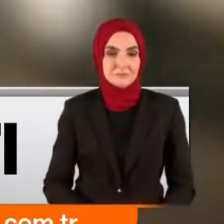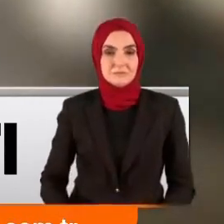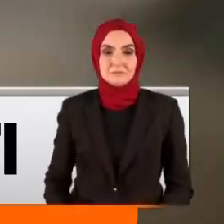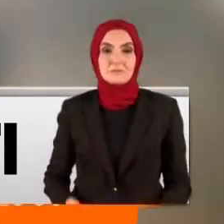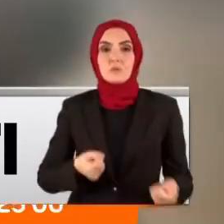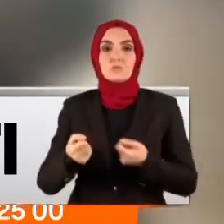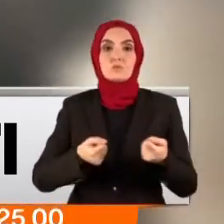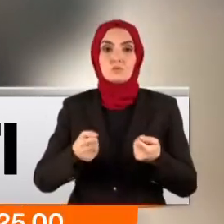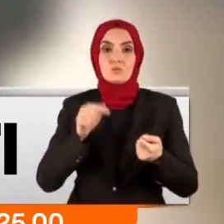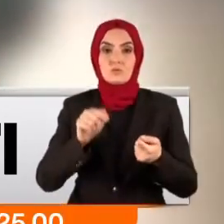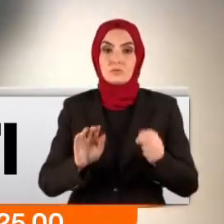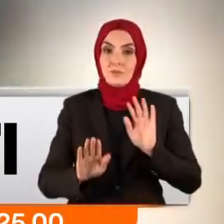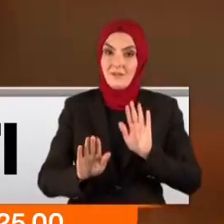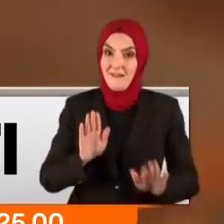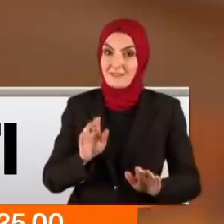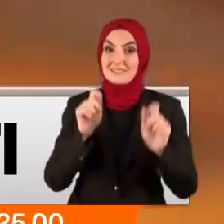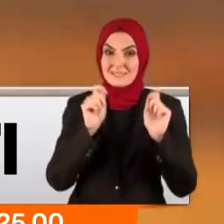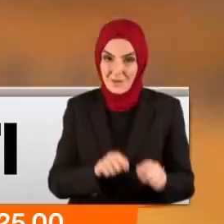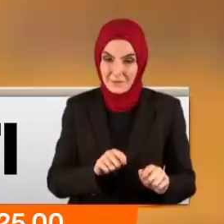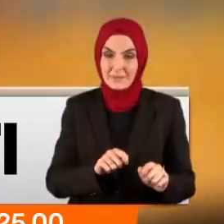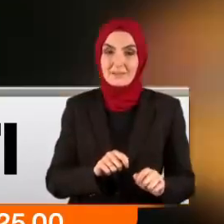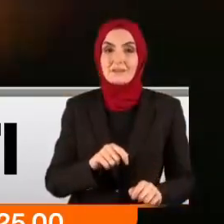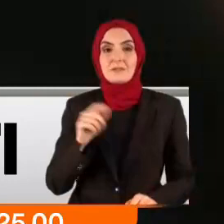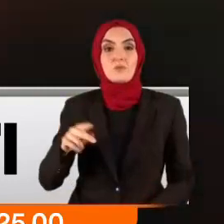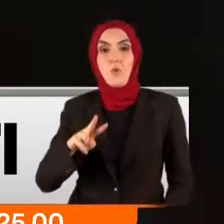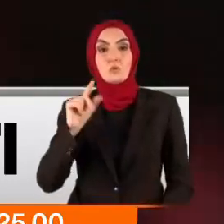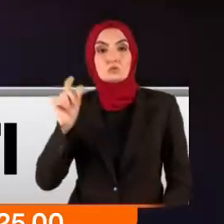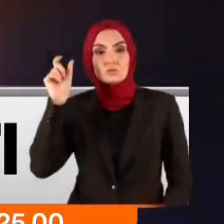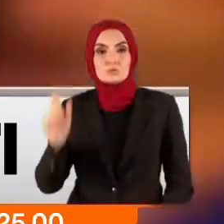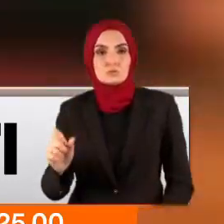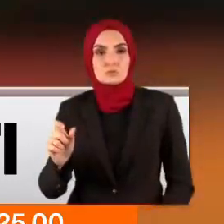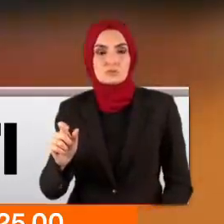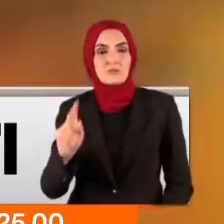Sürücü gaza bastığı anda da pes etmedi. Kaputun üzerine çıktı.